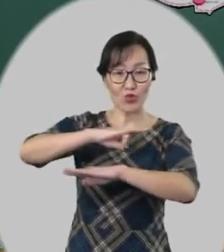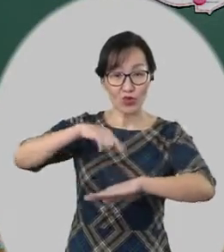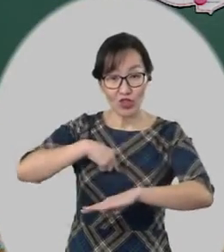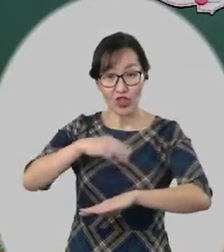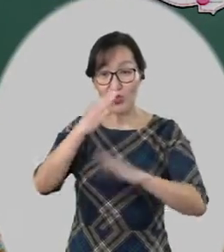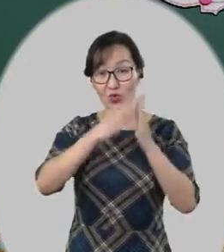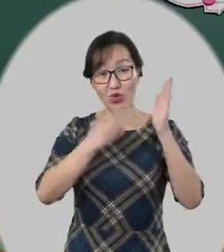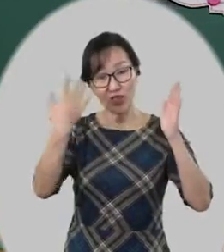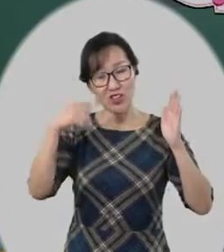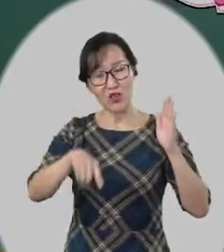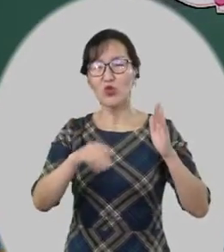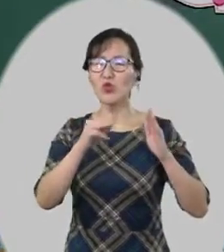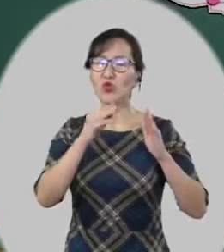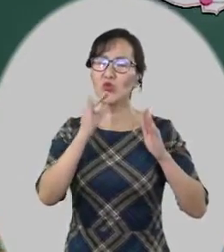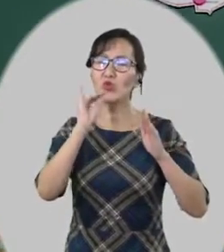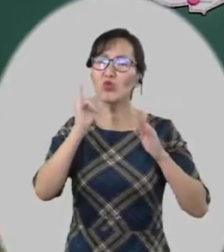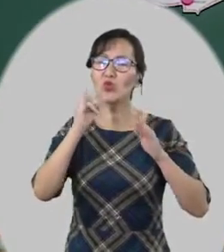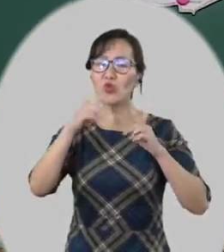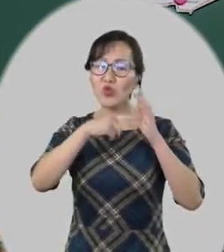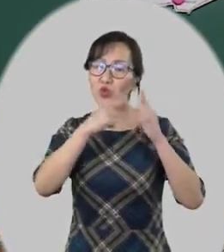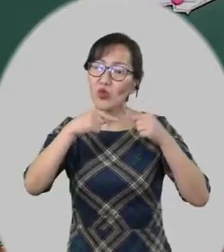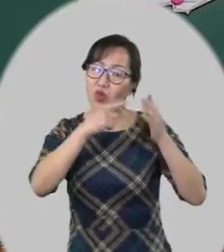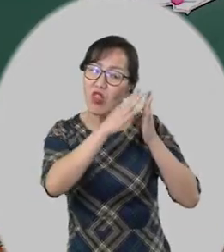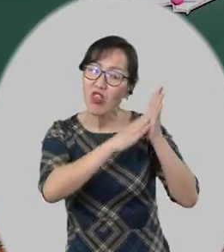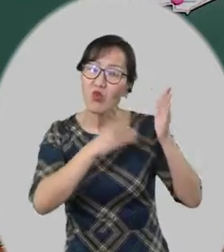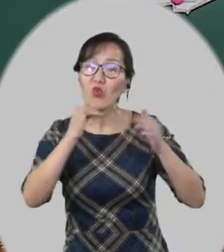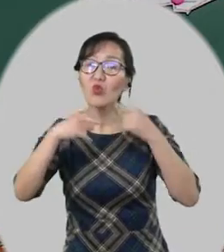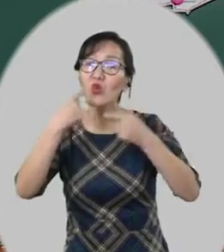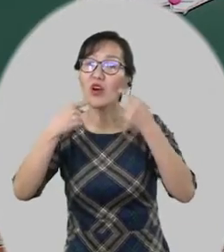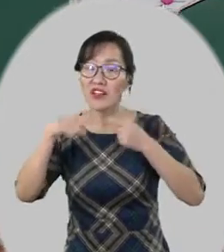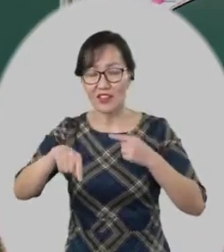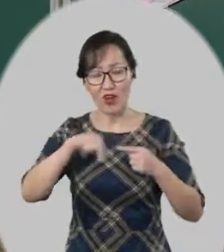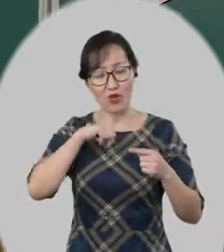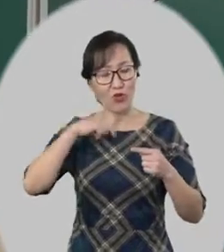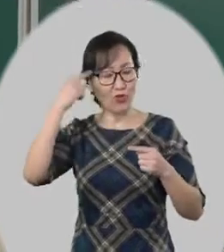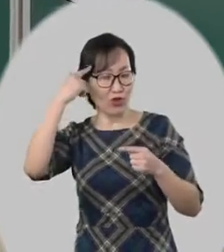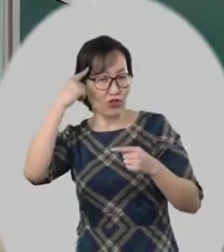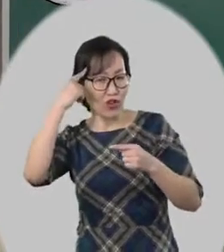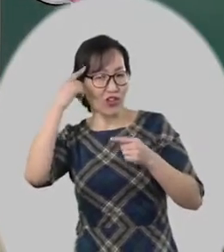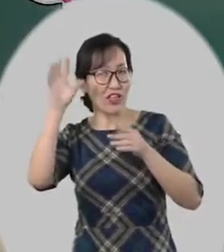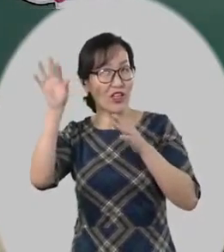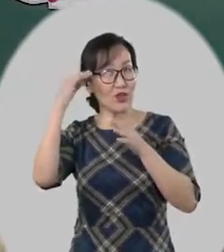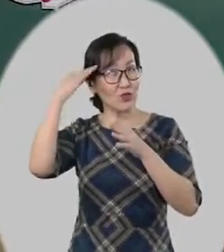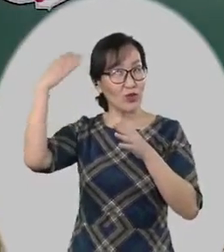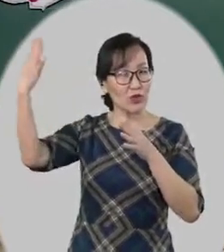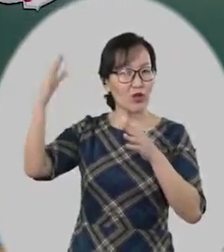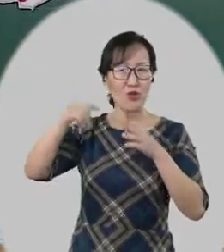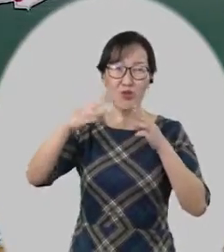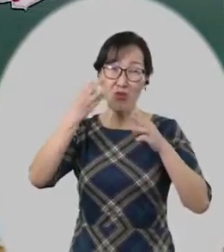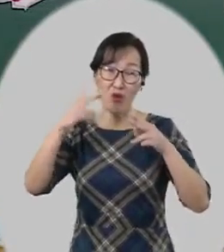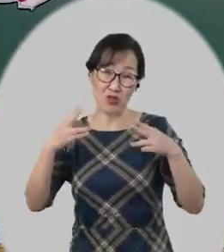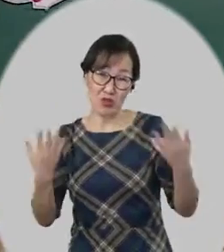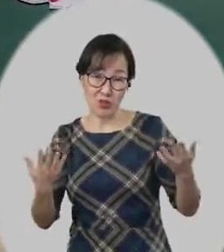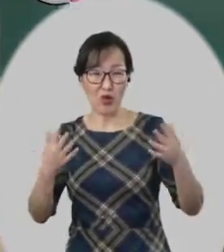хэсэгт маань юуны тухай гарсан бэ? Бүгдээрээ эргцүүлж бодъё. Энэ шүлэгт яг юу юуны тухай гарав? Уул нурууд гарав уу? Гол мөрөн гарав